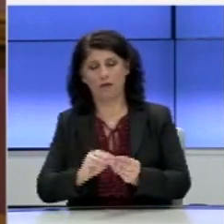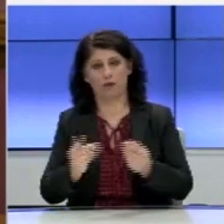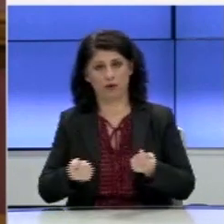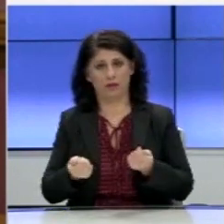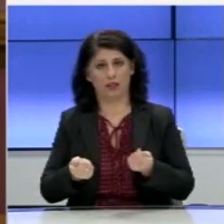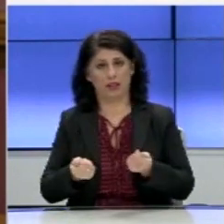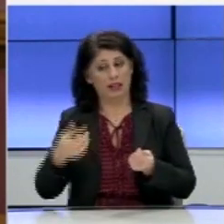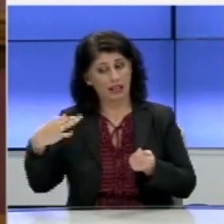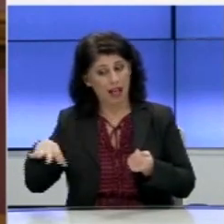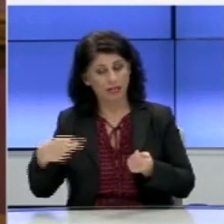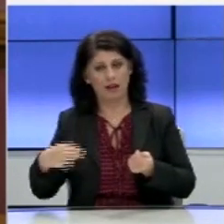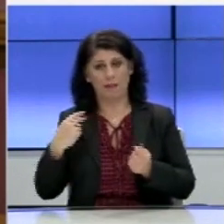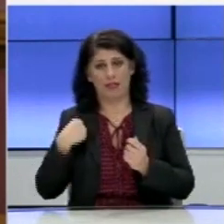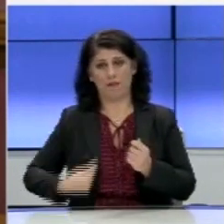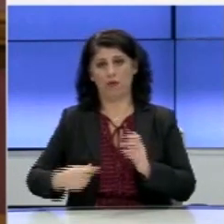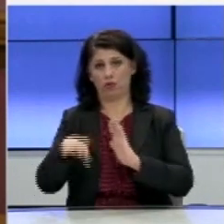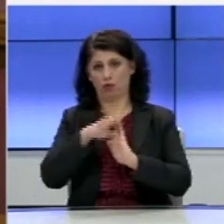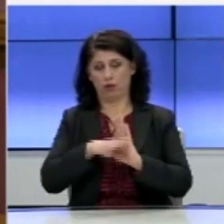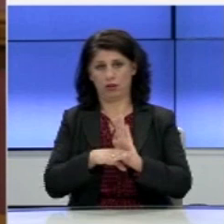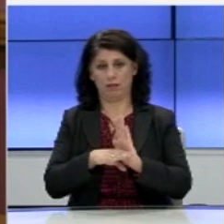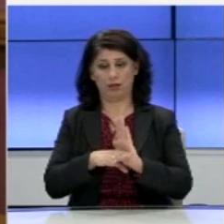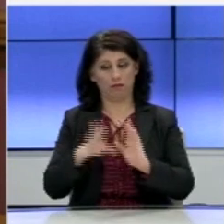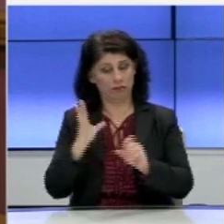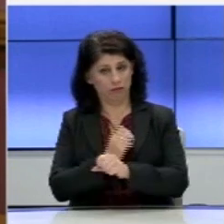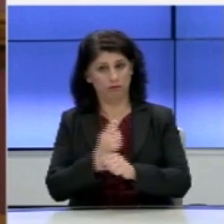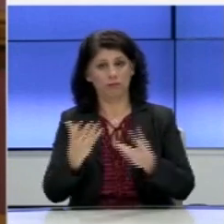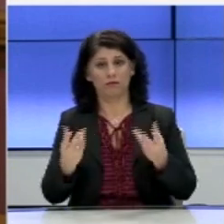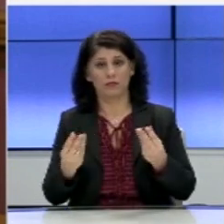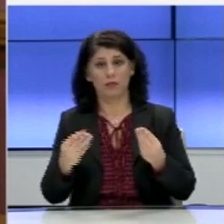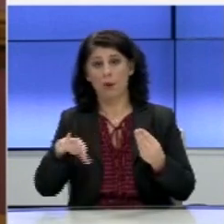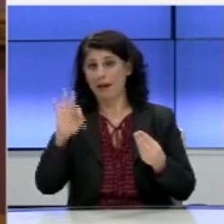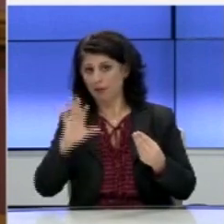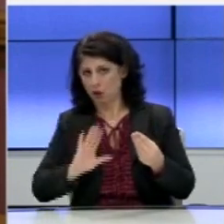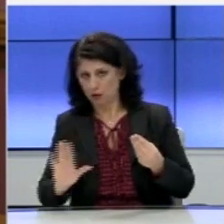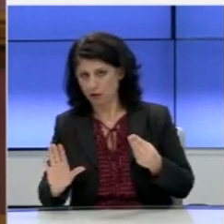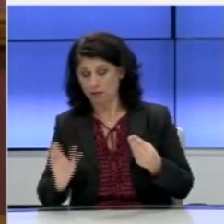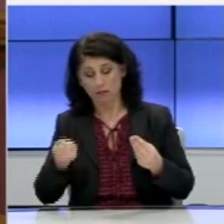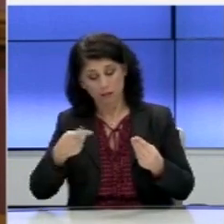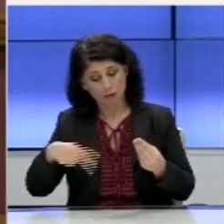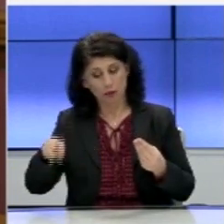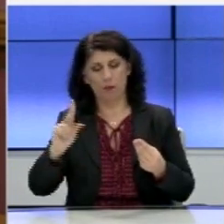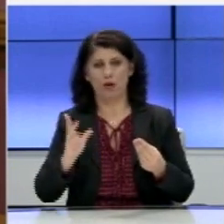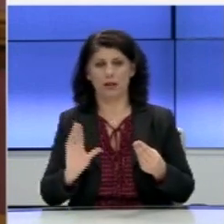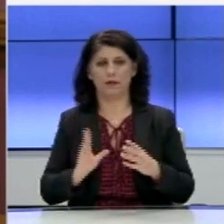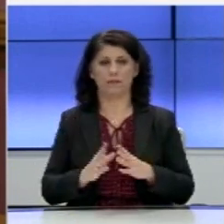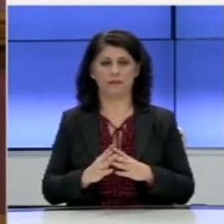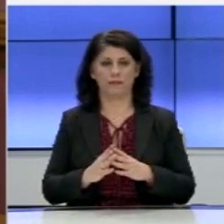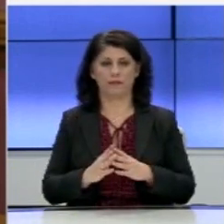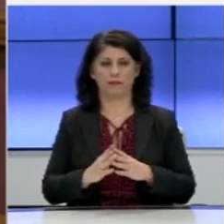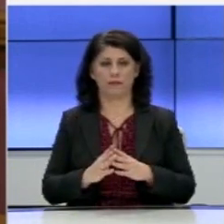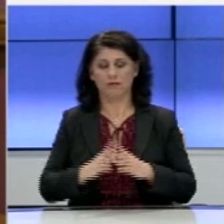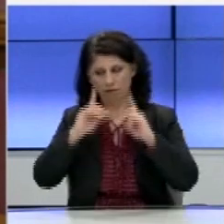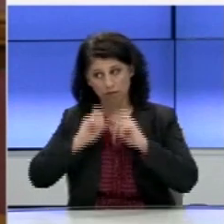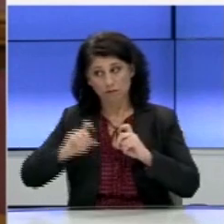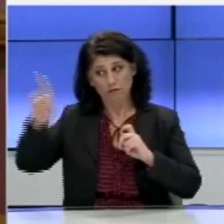συνέβαινε και την αδυναμία του δημόσιου συστήματος να ανταποκριθεί σε πολλές περιπτώσεις, τις περισσότερες δηλαδή, επίταξη